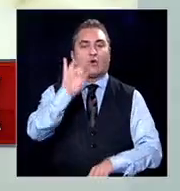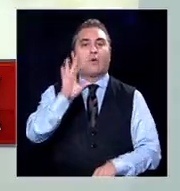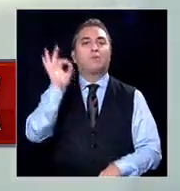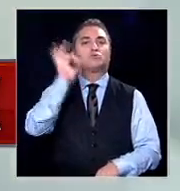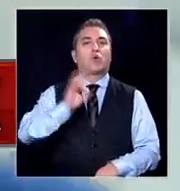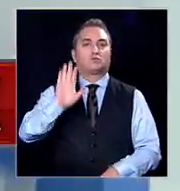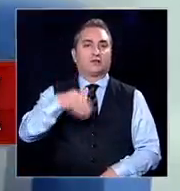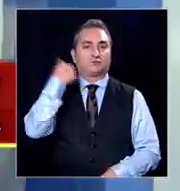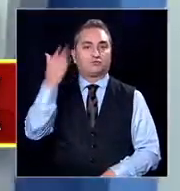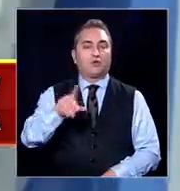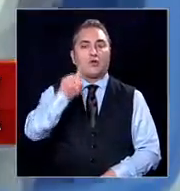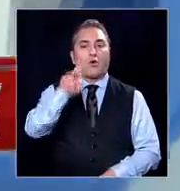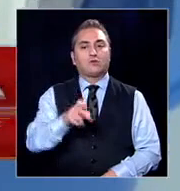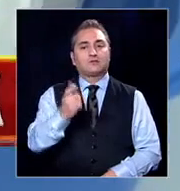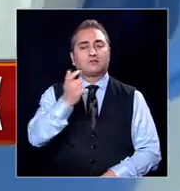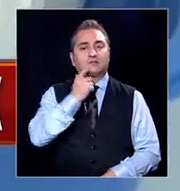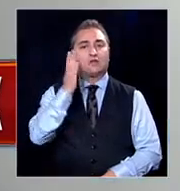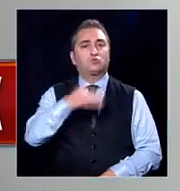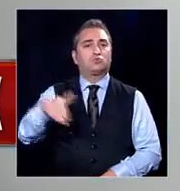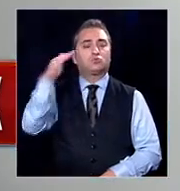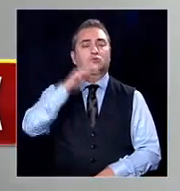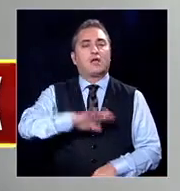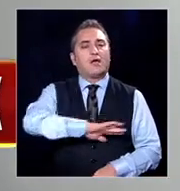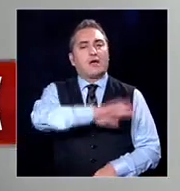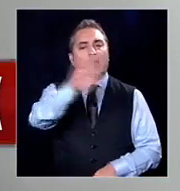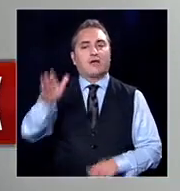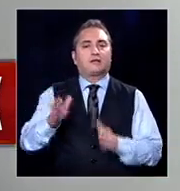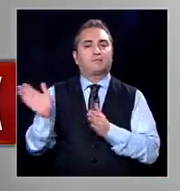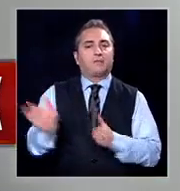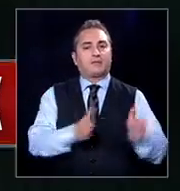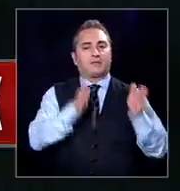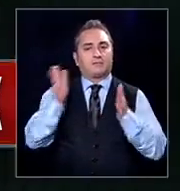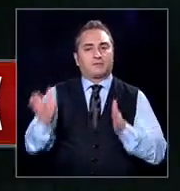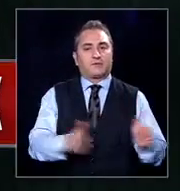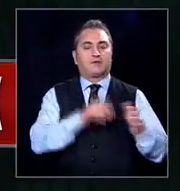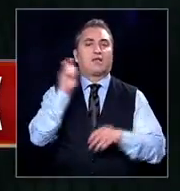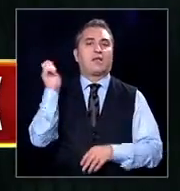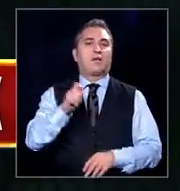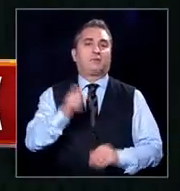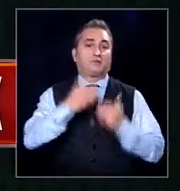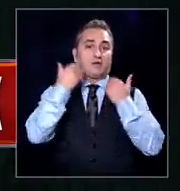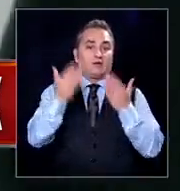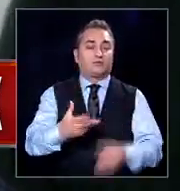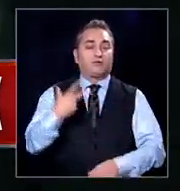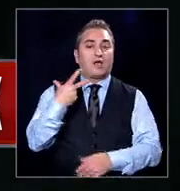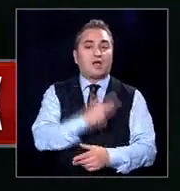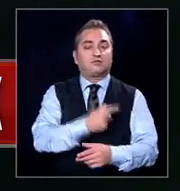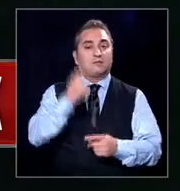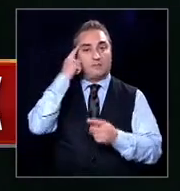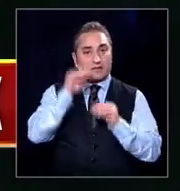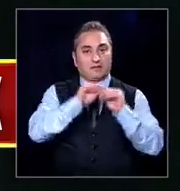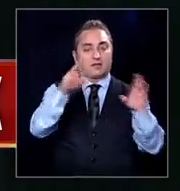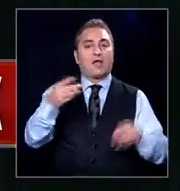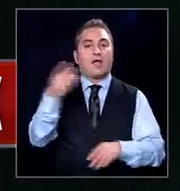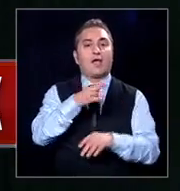sonra 18 yaş üzerindeki herkese peyderpey yapılması hedefleniyor. Aşılama bilgilerine ise e-nabız ve